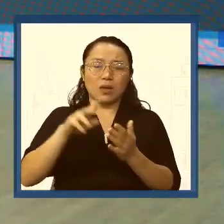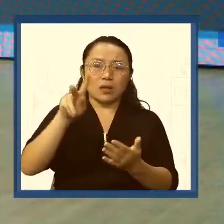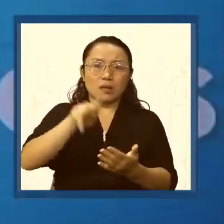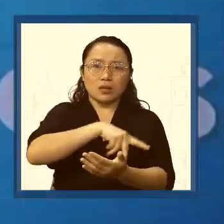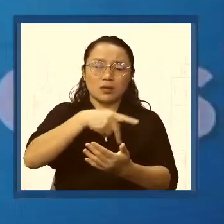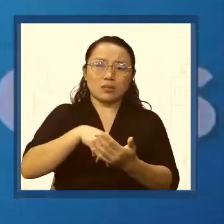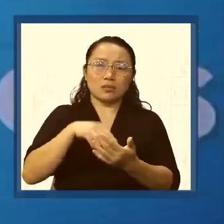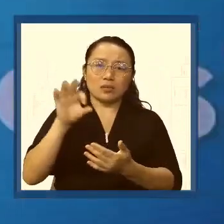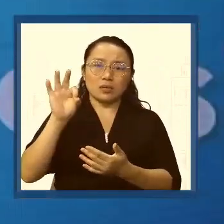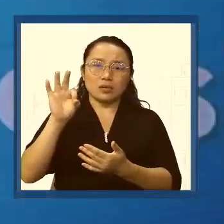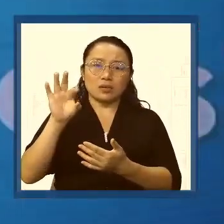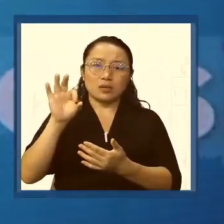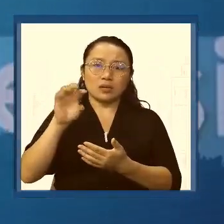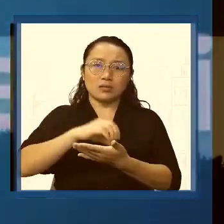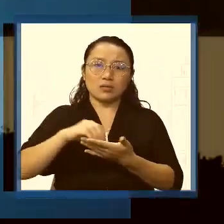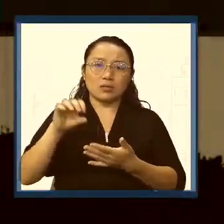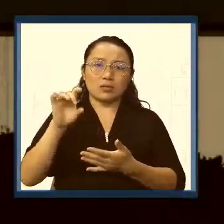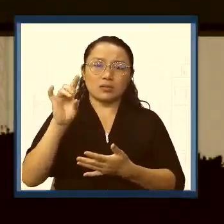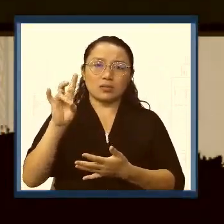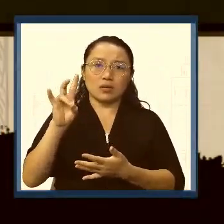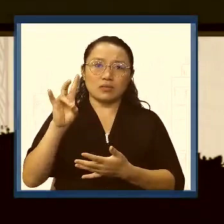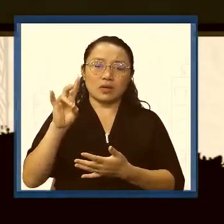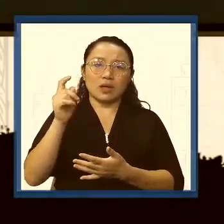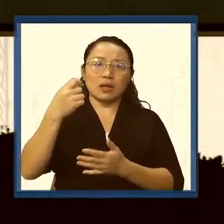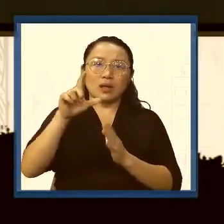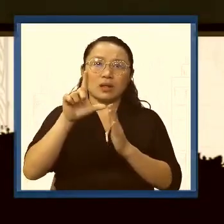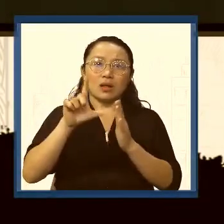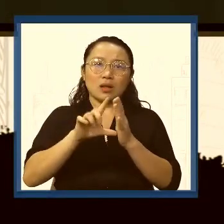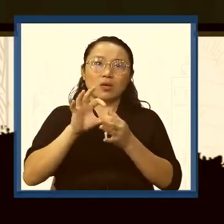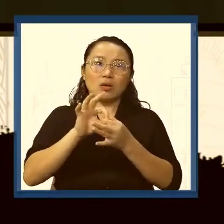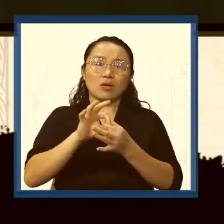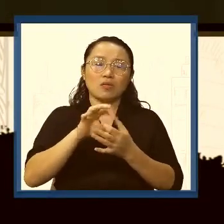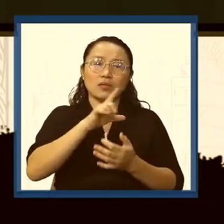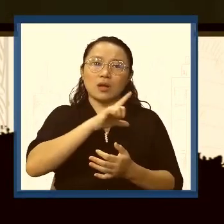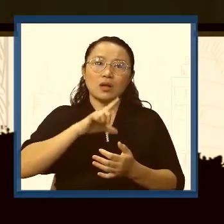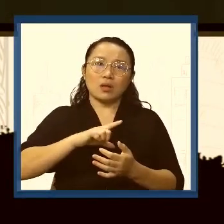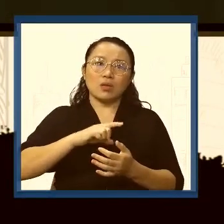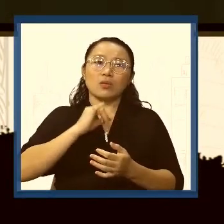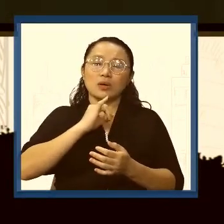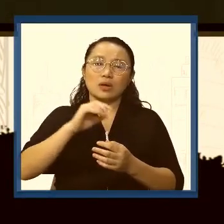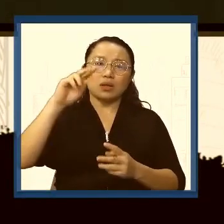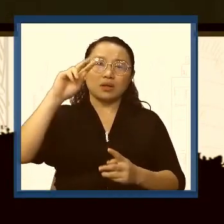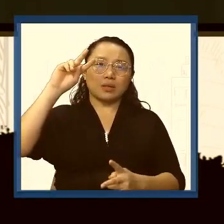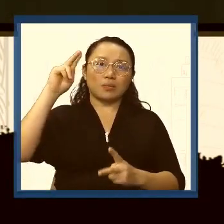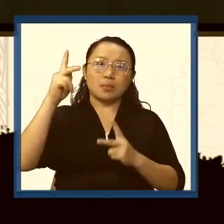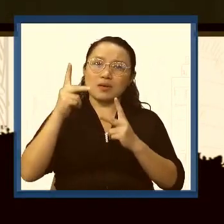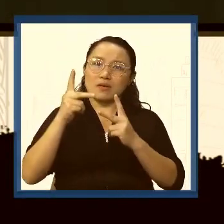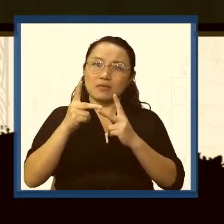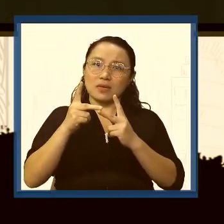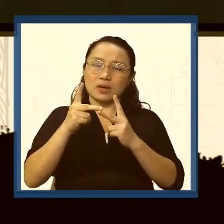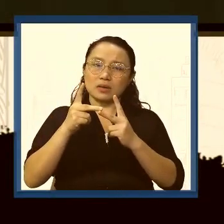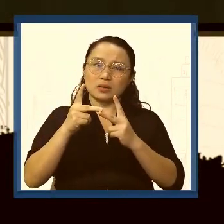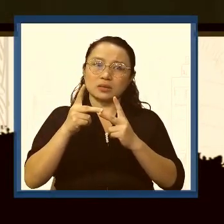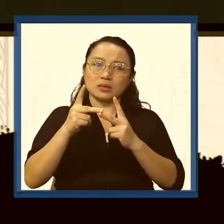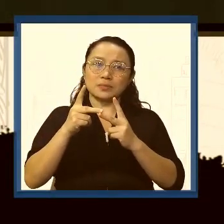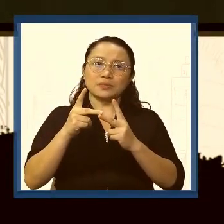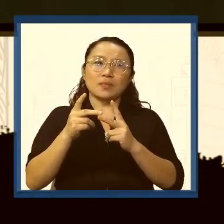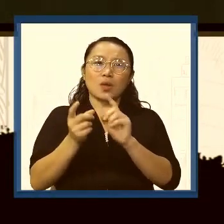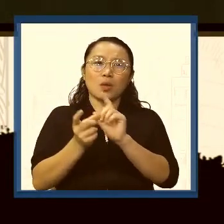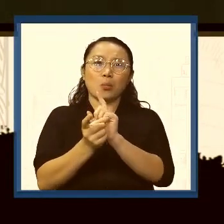Salmo 19, versikulo 7. The law of the Lord is perfect. Ang balaod sa Dios hingpit